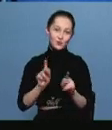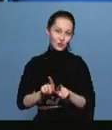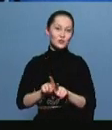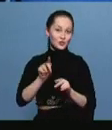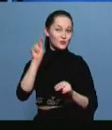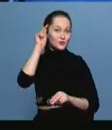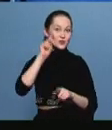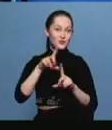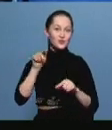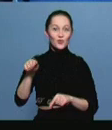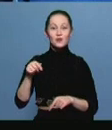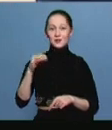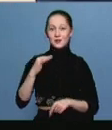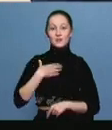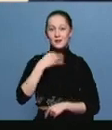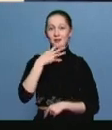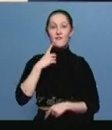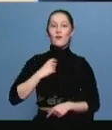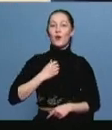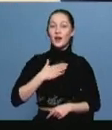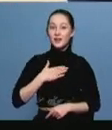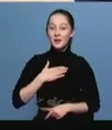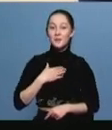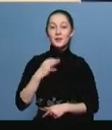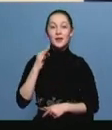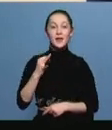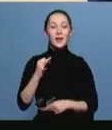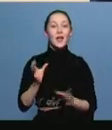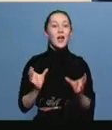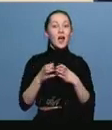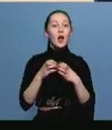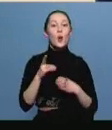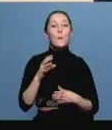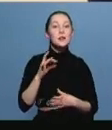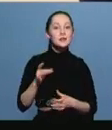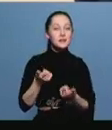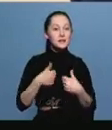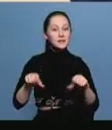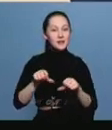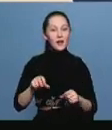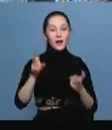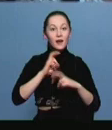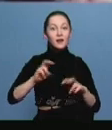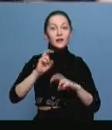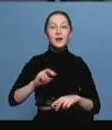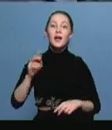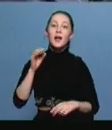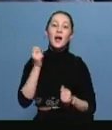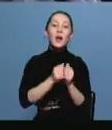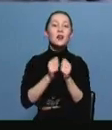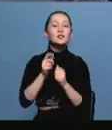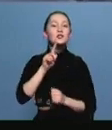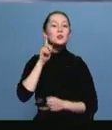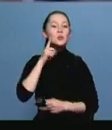вот сейчас я тоже вот военный. Военный комиссар Удмуртии вручил знамя начальнику штаба регионального движения. Каждый юноармеец